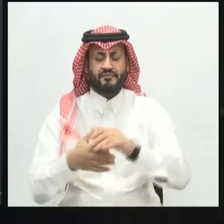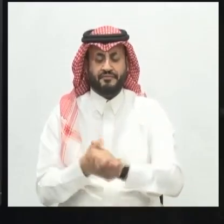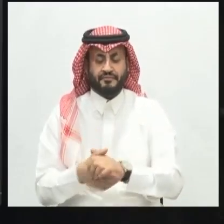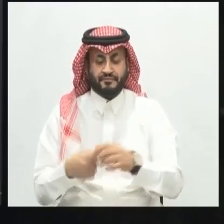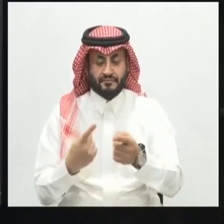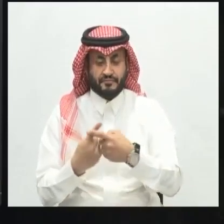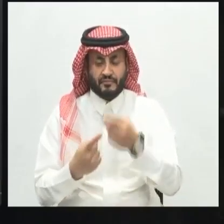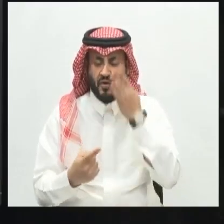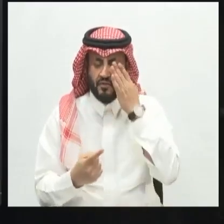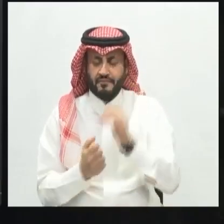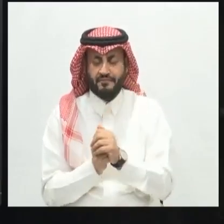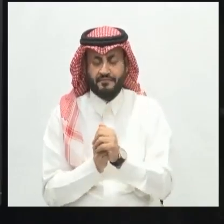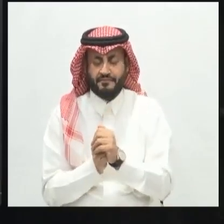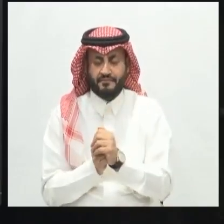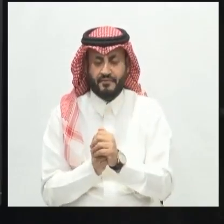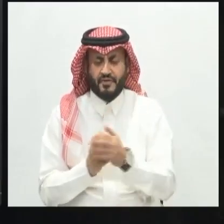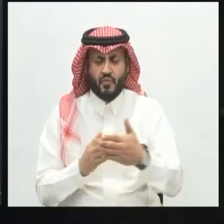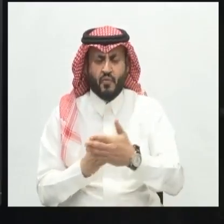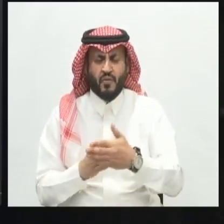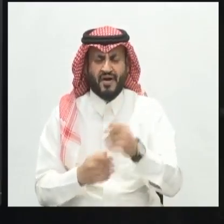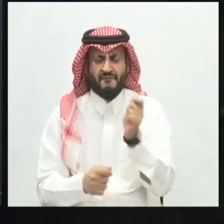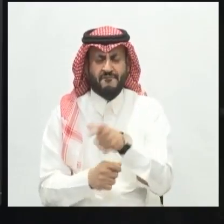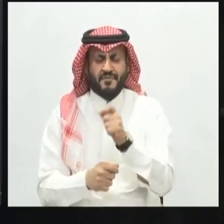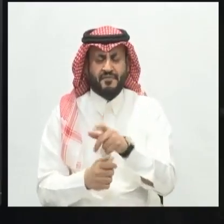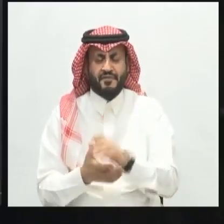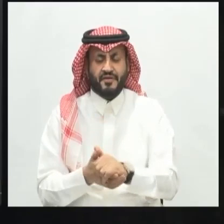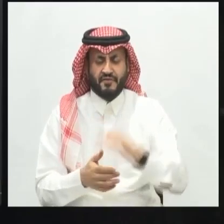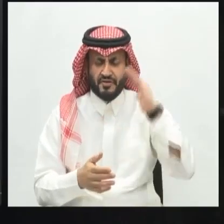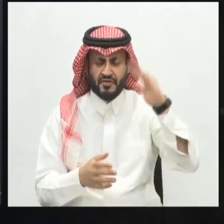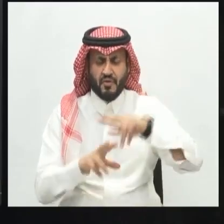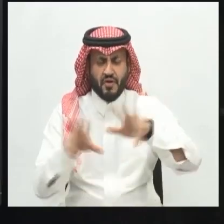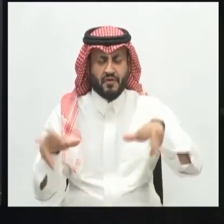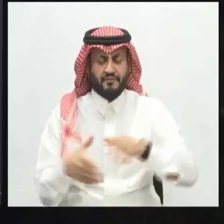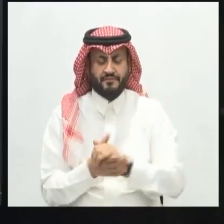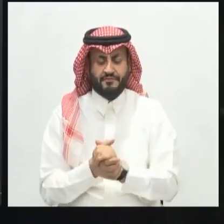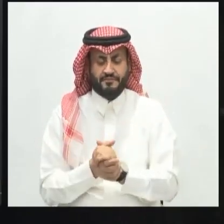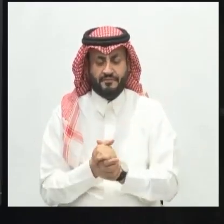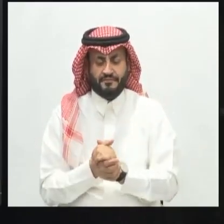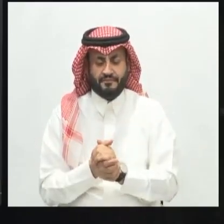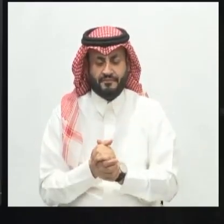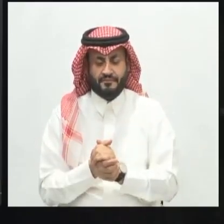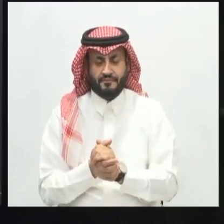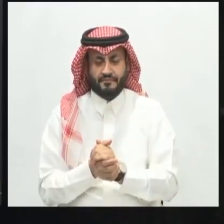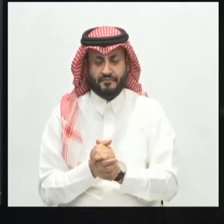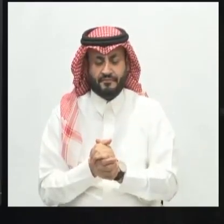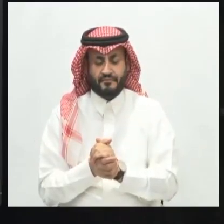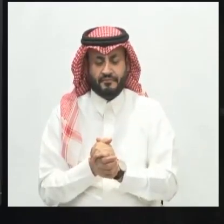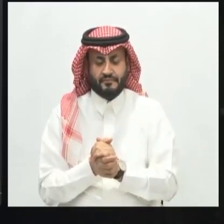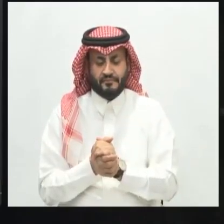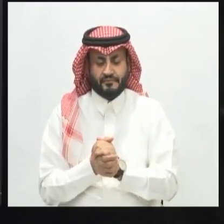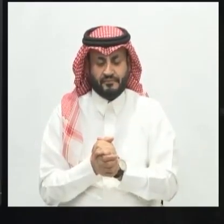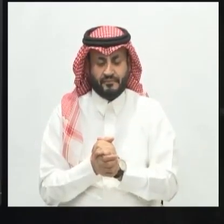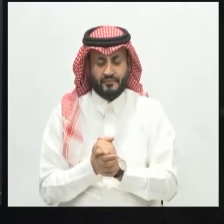غض البصر وكف الاذى وافشاء السلام ورد السلام والامر بالمعروف